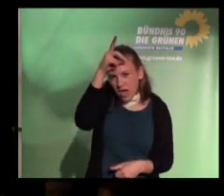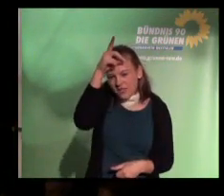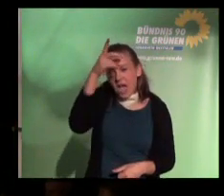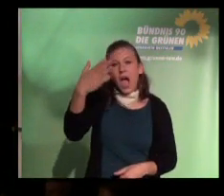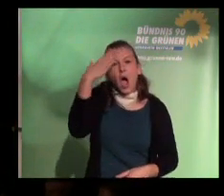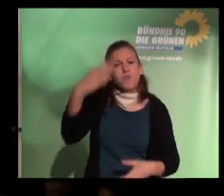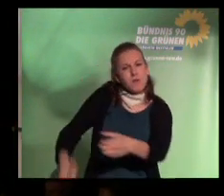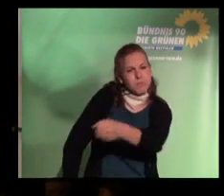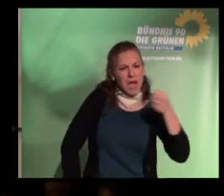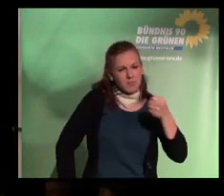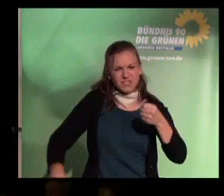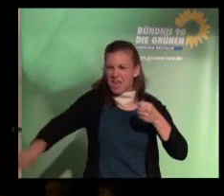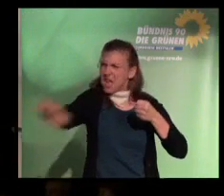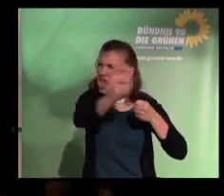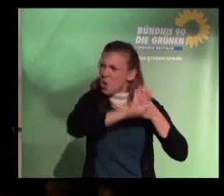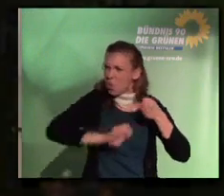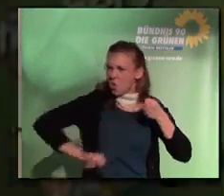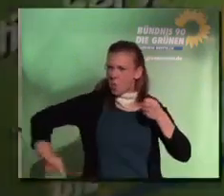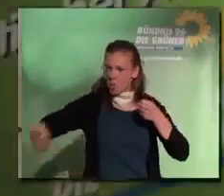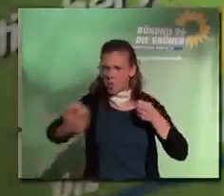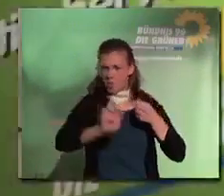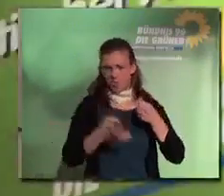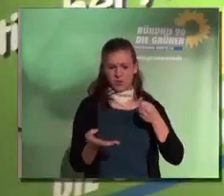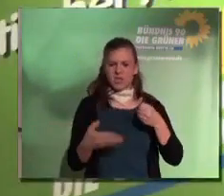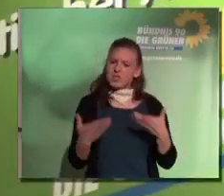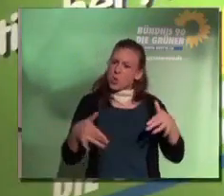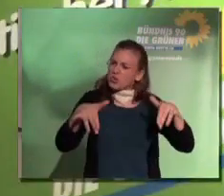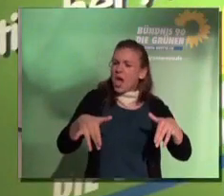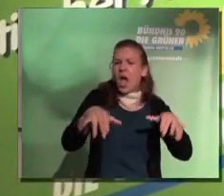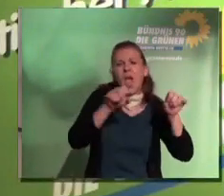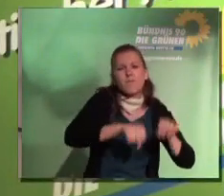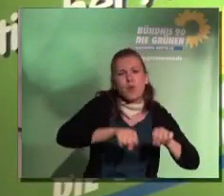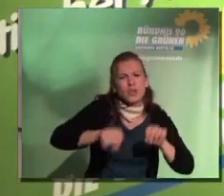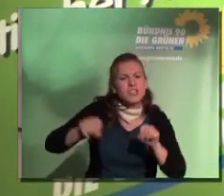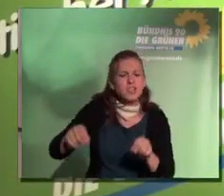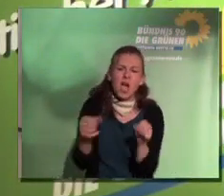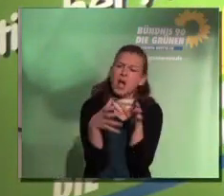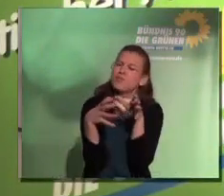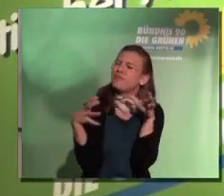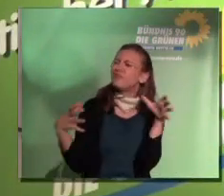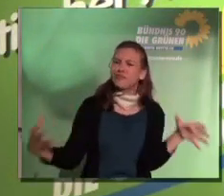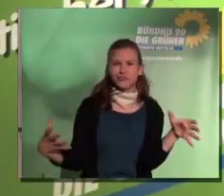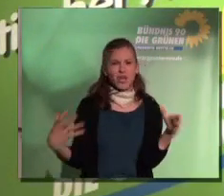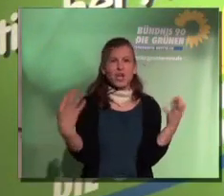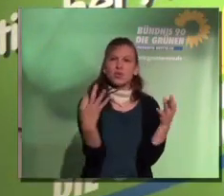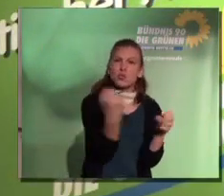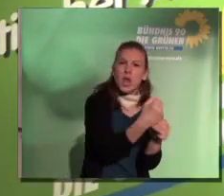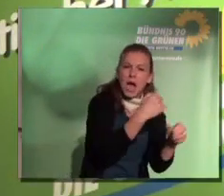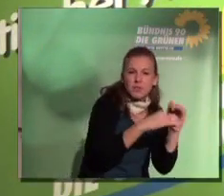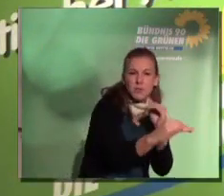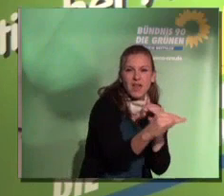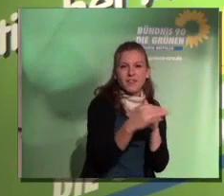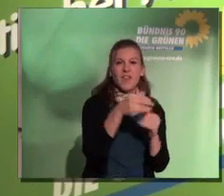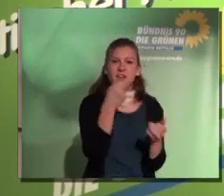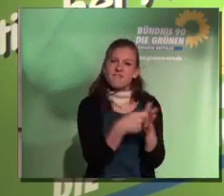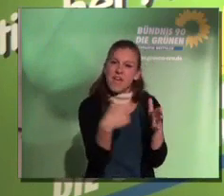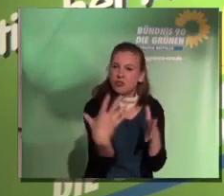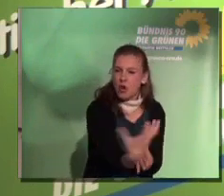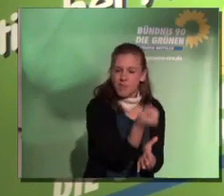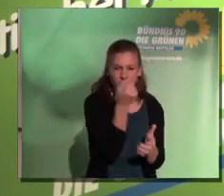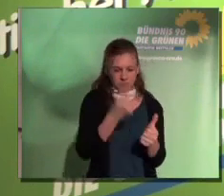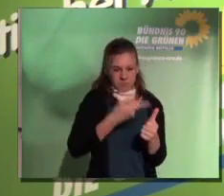Bremser auf EU-Ebene. Wir haben ein enormes Potenzial, was die Arbeitsplätze angeht, was die Wertschöpfung angeht. Und